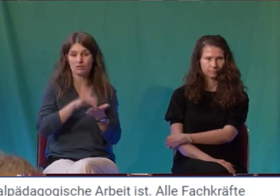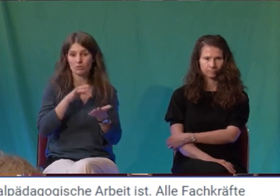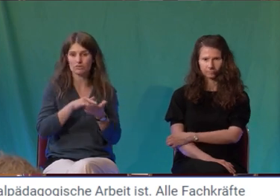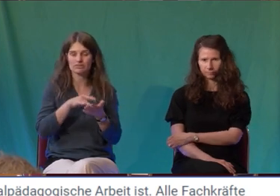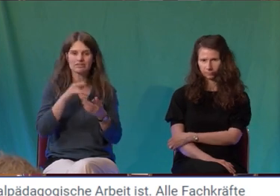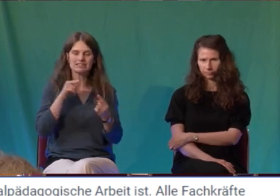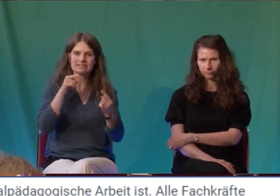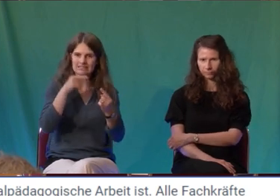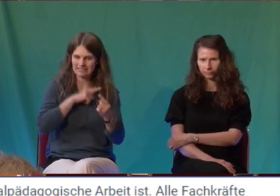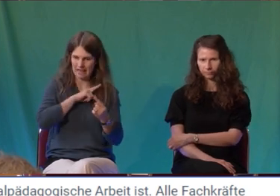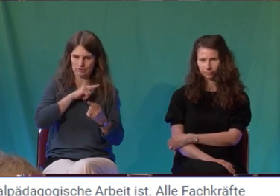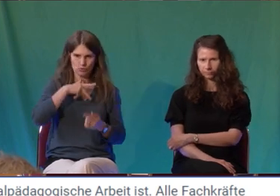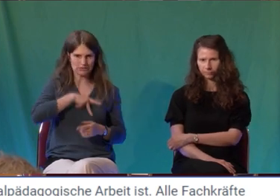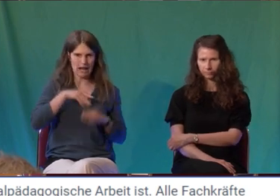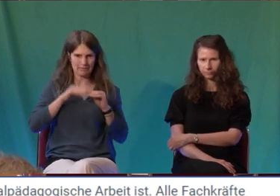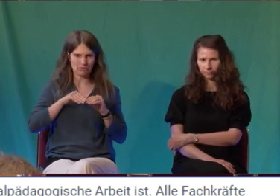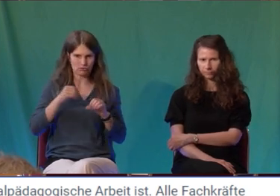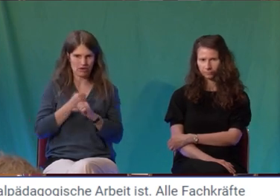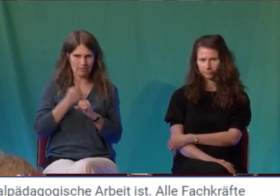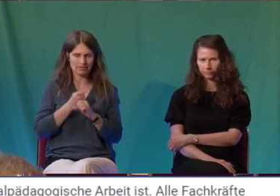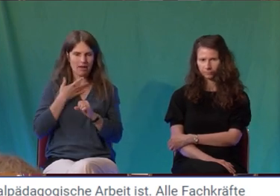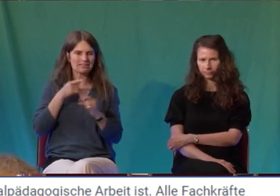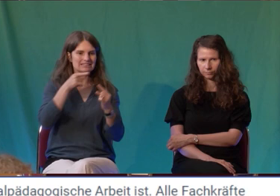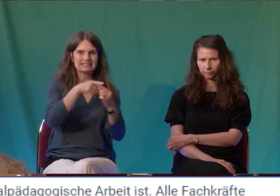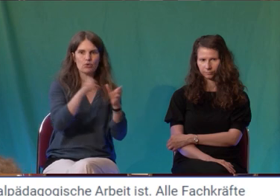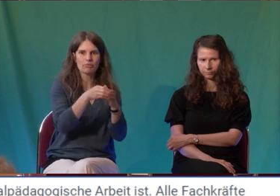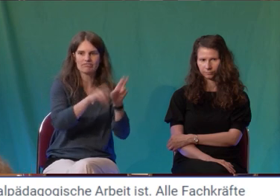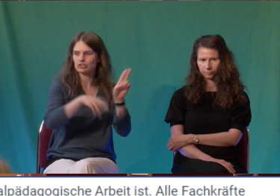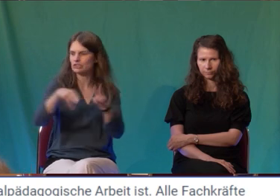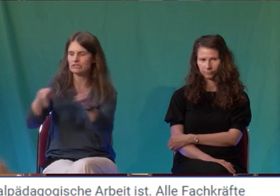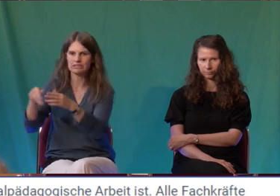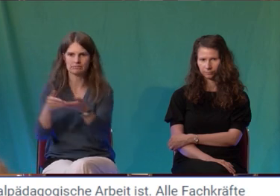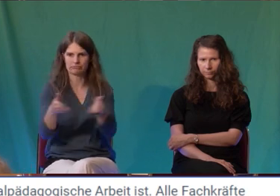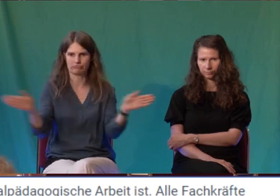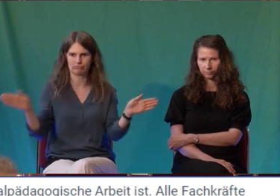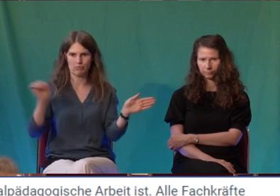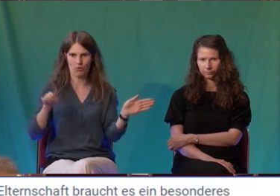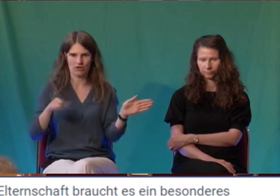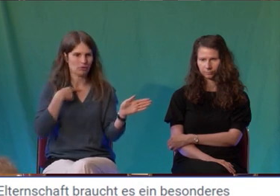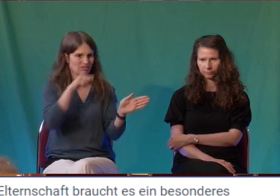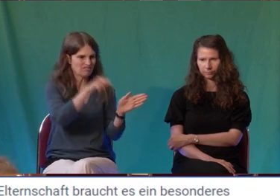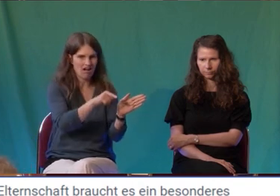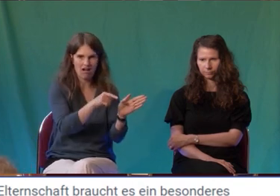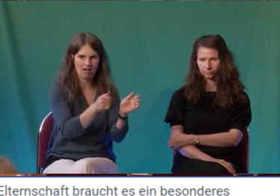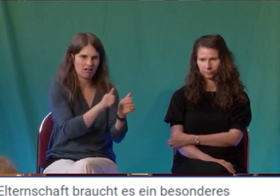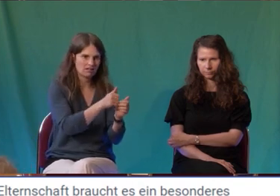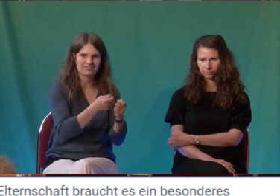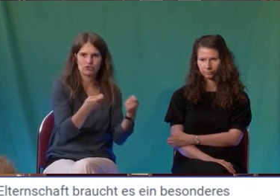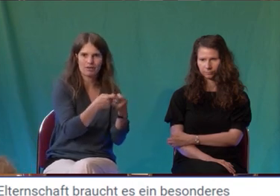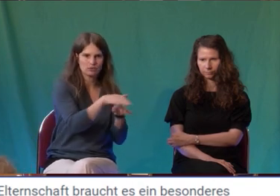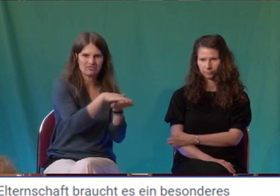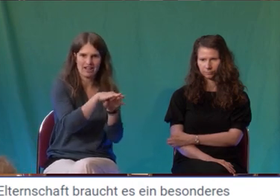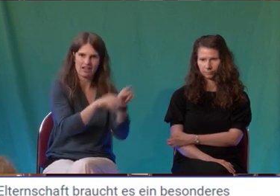Zielgruppe man arbeitet also mit welchen Menschen man arbeitet eben diese ganzen Spannungsfelder auch eine